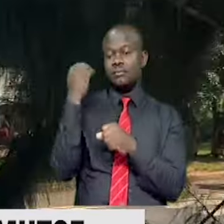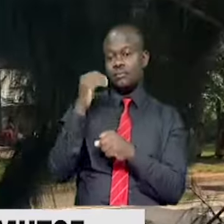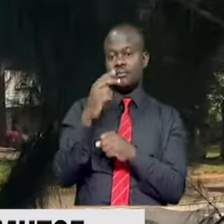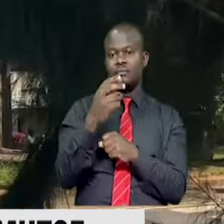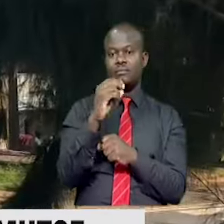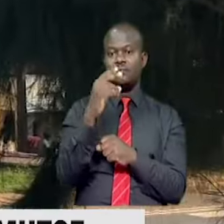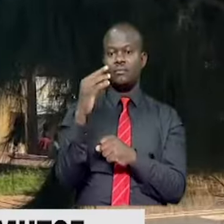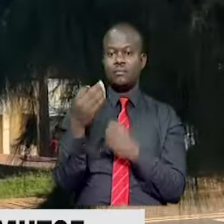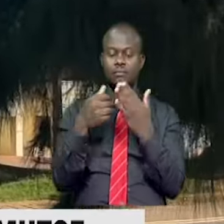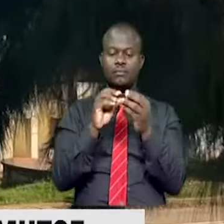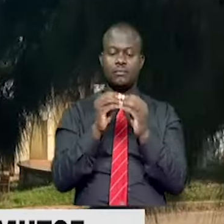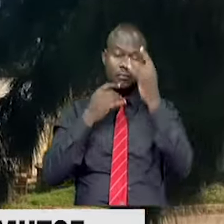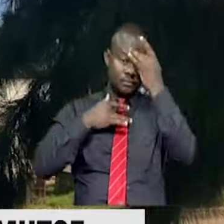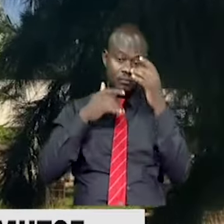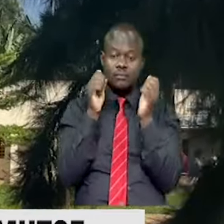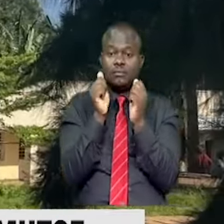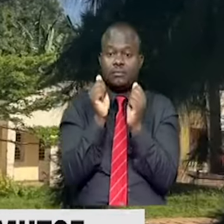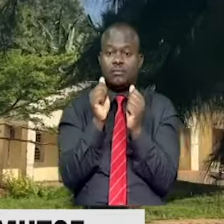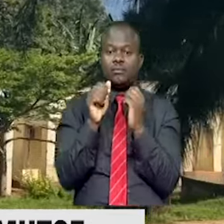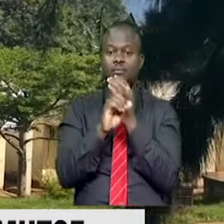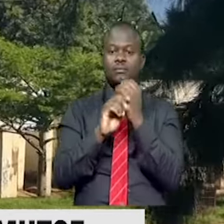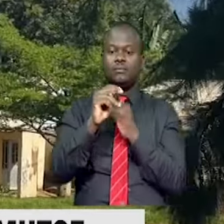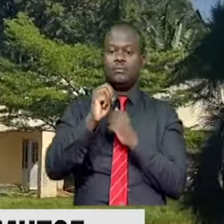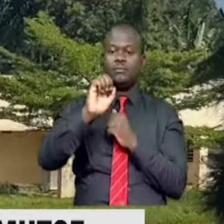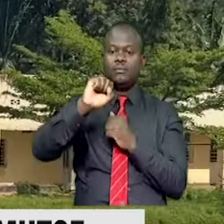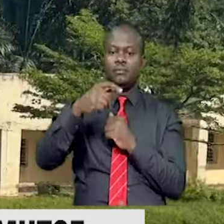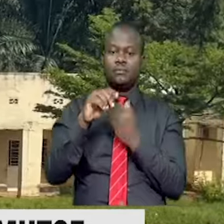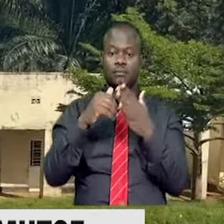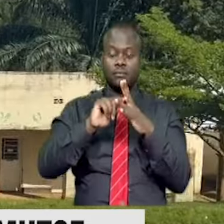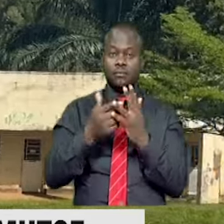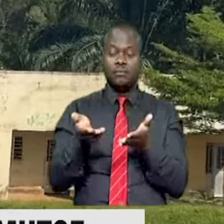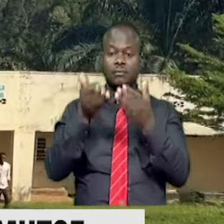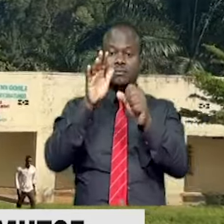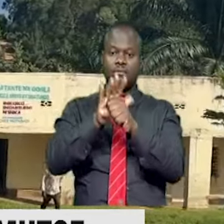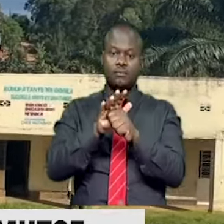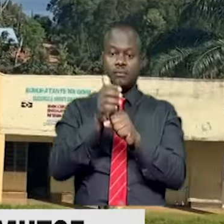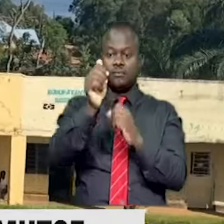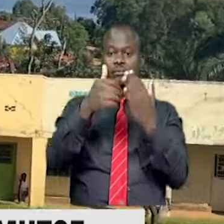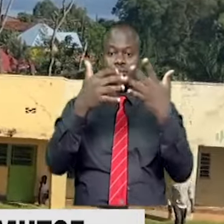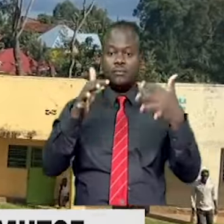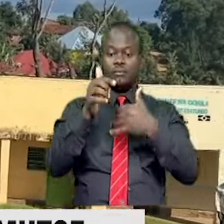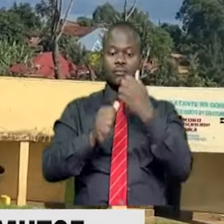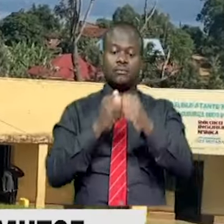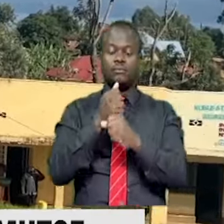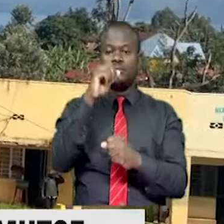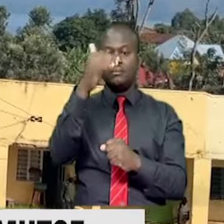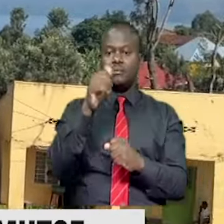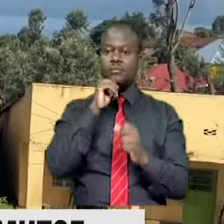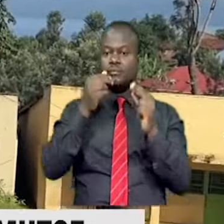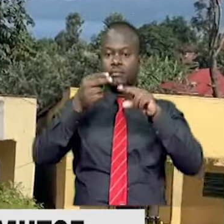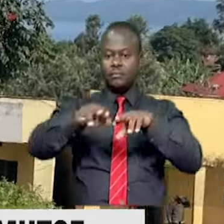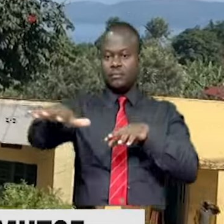2023 umubare w'abarwara malaria mu karere ka Nyamasheke nibwo watangiye kuzamuka bidasanzwe ibi byari bimaze imyaka irenga 5 bitaba muri aka